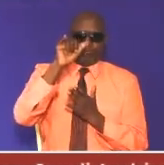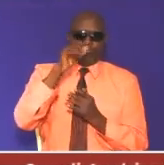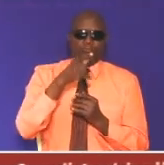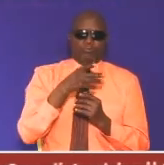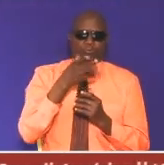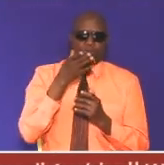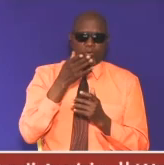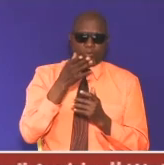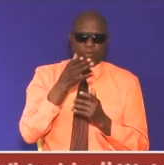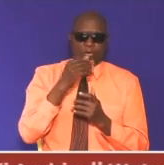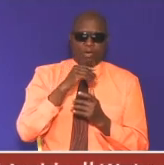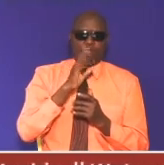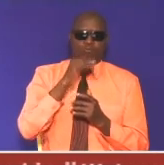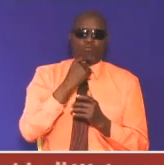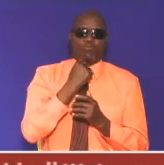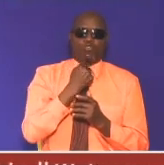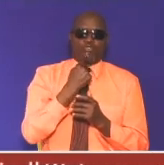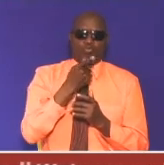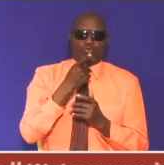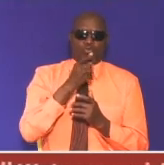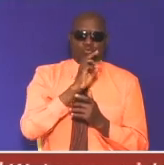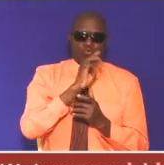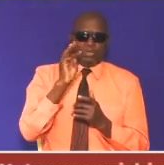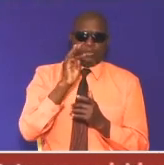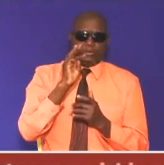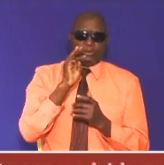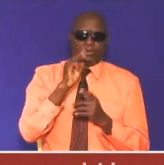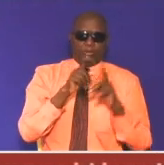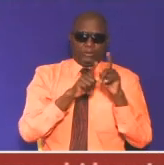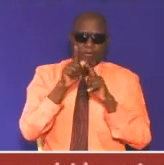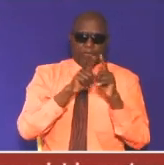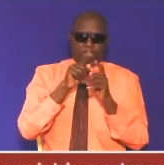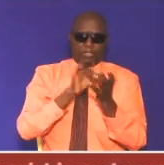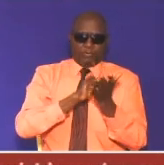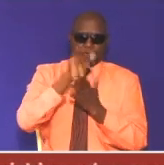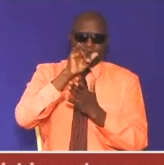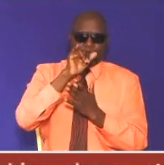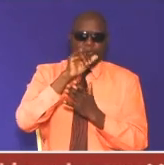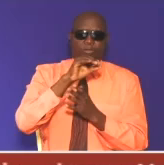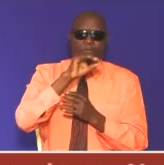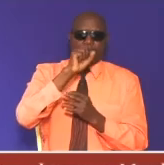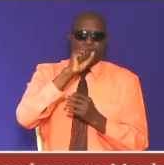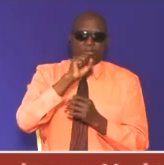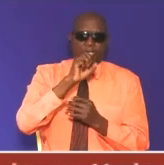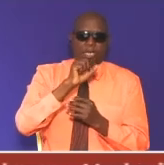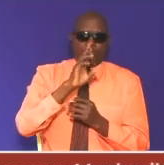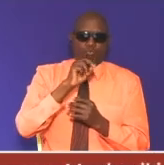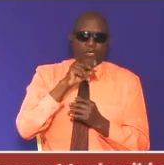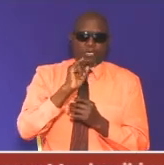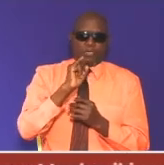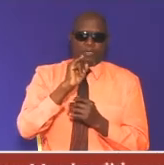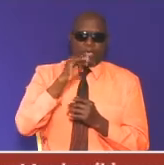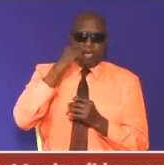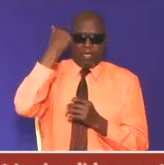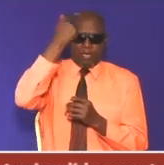cha Murkwijit, kaunti ya Pokot Magharibi, alisafiri kwenda kazini Saudi Arabia, ambapo alipata kazi ya kufanya kazi za nyumbani.